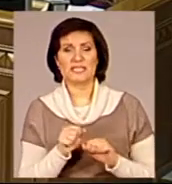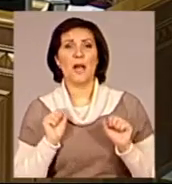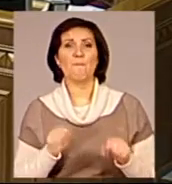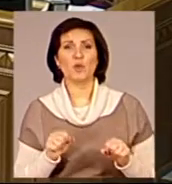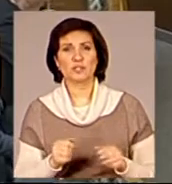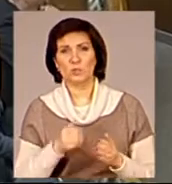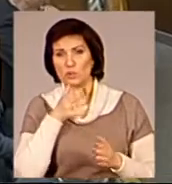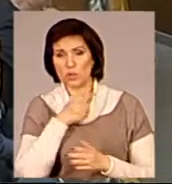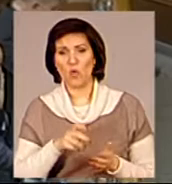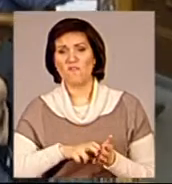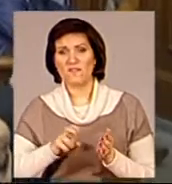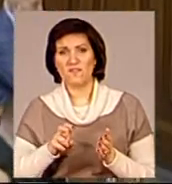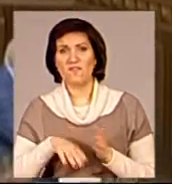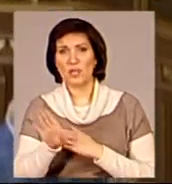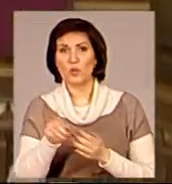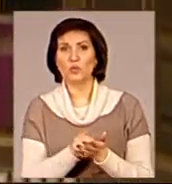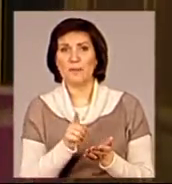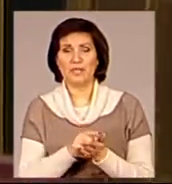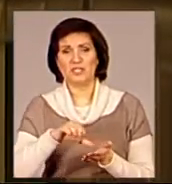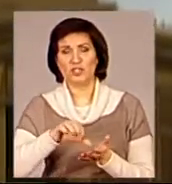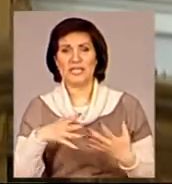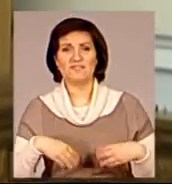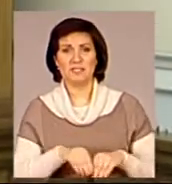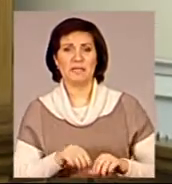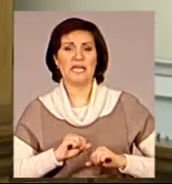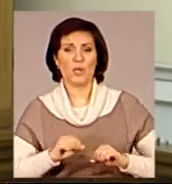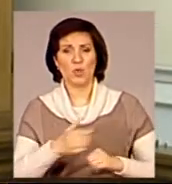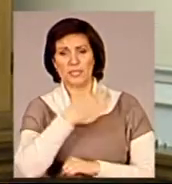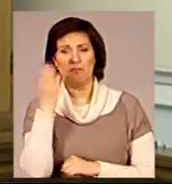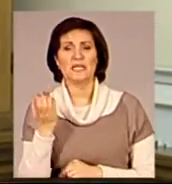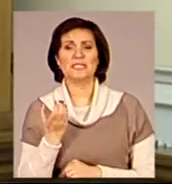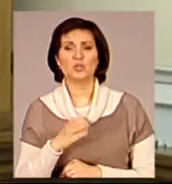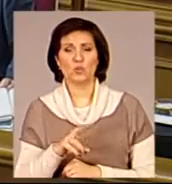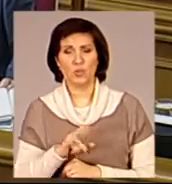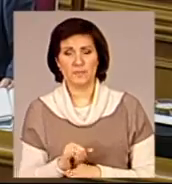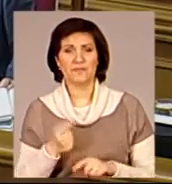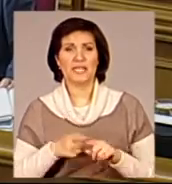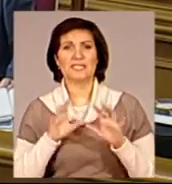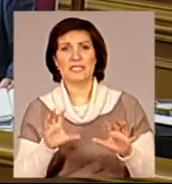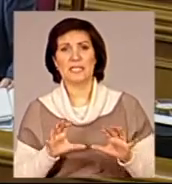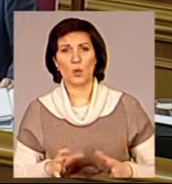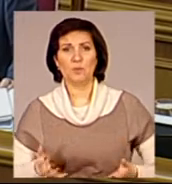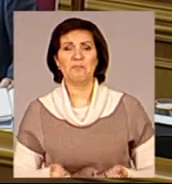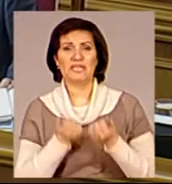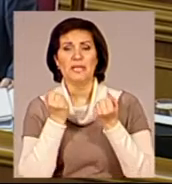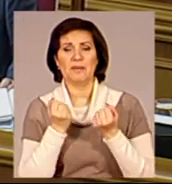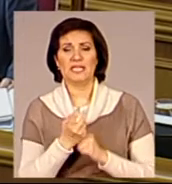можливість дострокового виходу на пенсію членів сімей Героїв Небесної Сотні. Цей закон